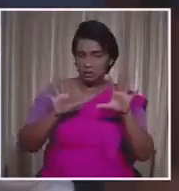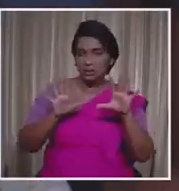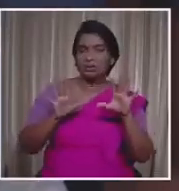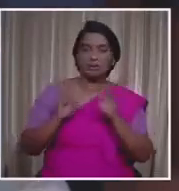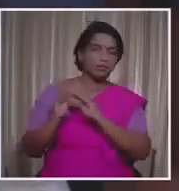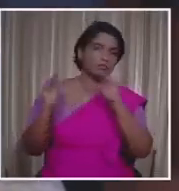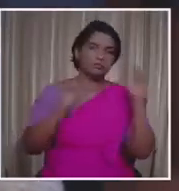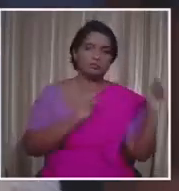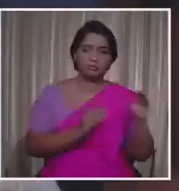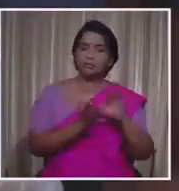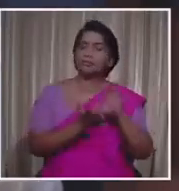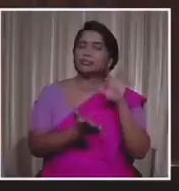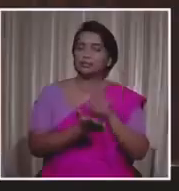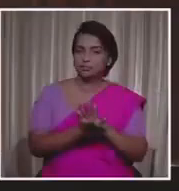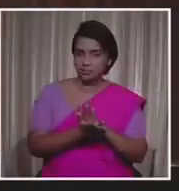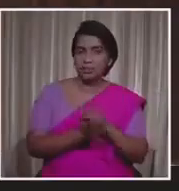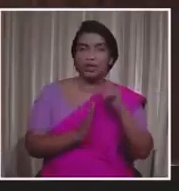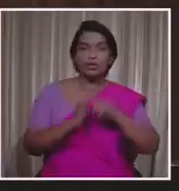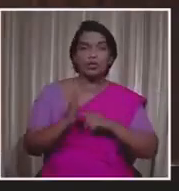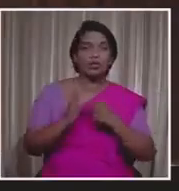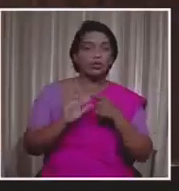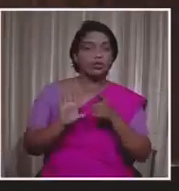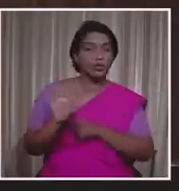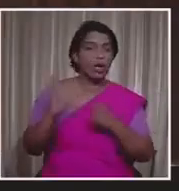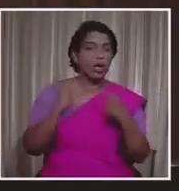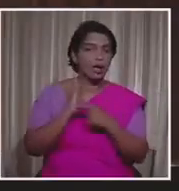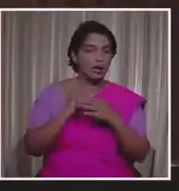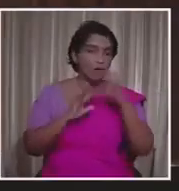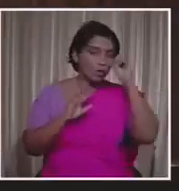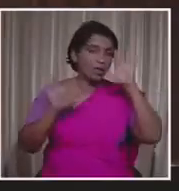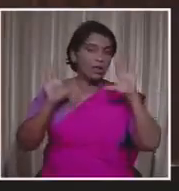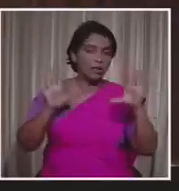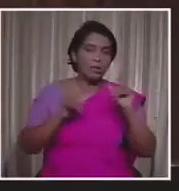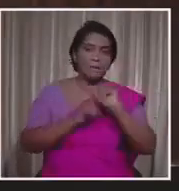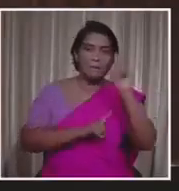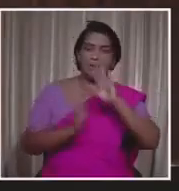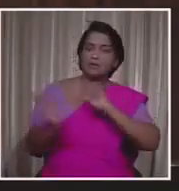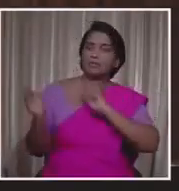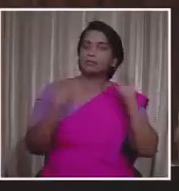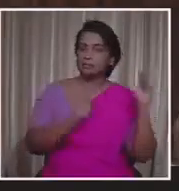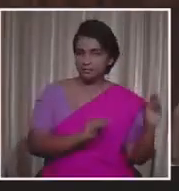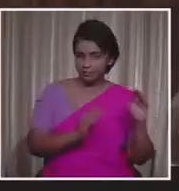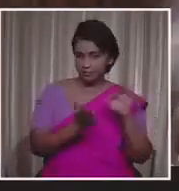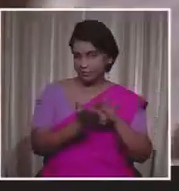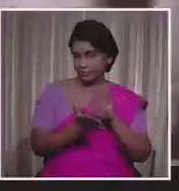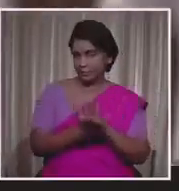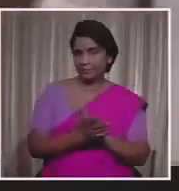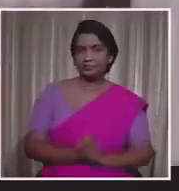කල්තැබිය යුතුයයි. ඒ අනුව ජූලි මාස අඟහරුවාදා දින පෙරවරු 10 දක්වා සභාව කල්තබනු ලැබේ.